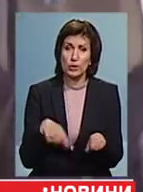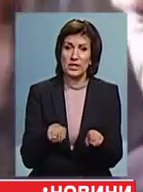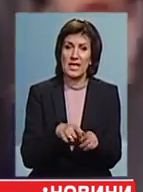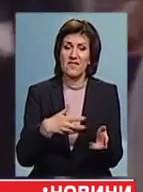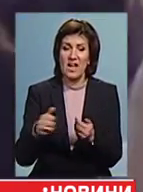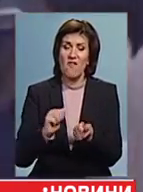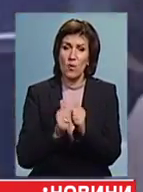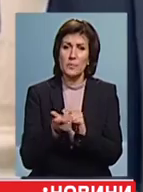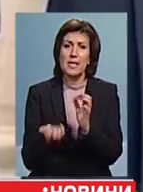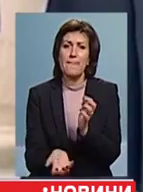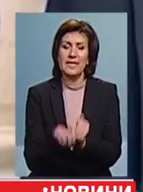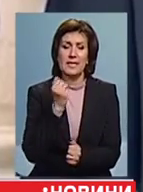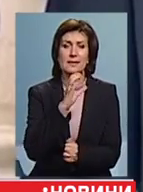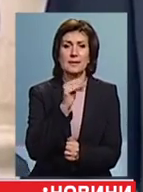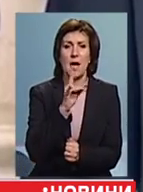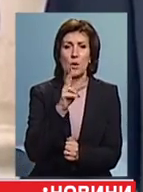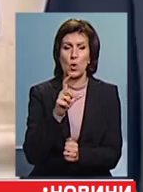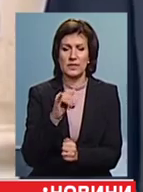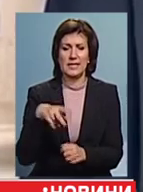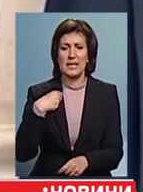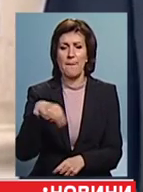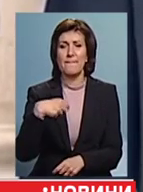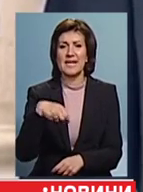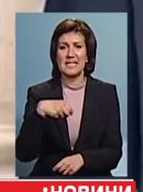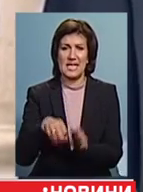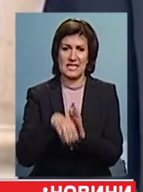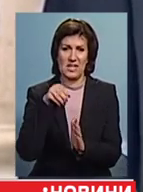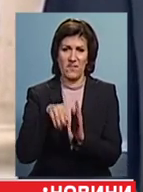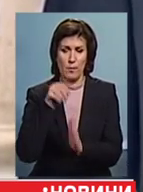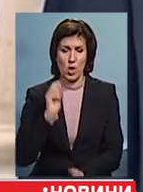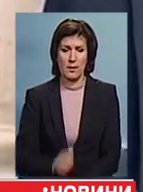гроші Тапі отримав в обмін на підтримку Ніколя Саркозі на президентських виборах.